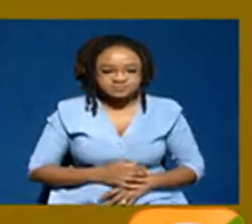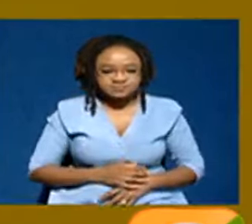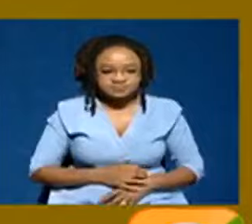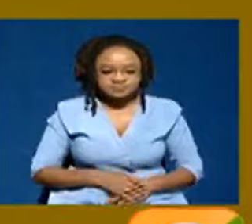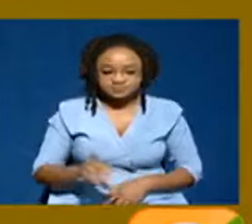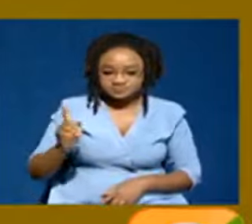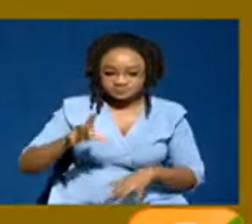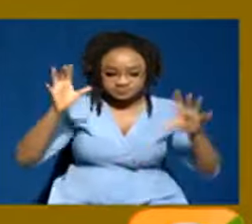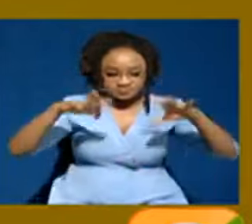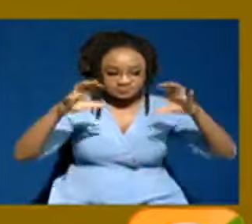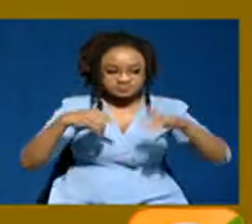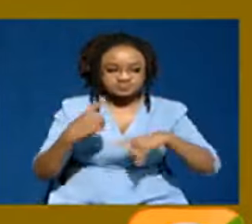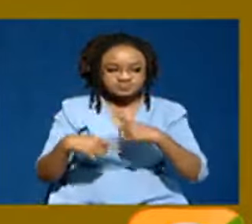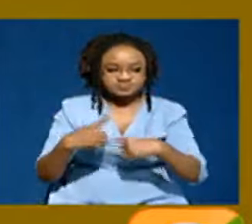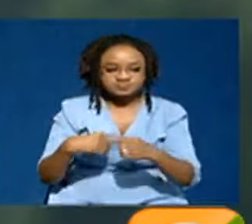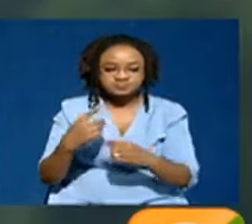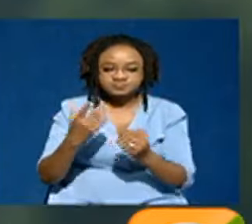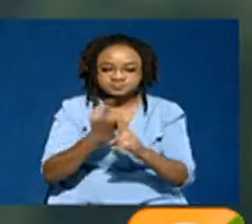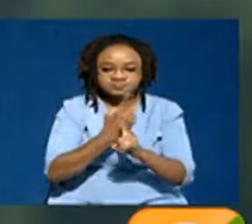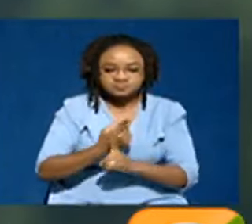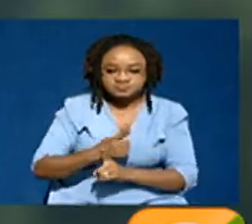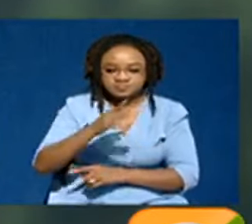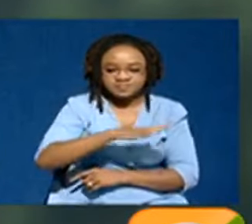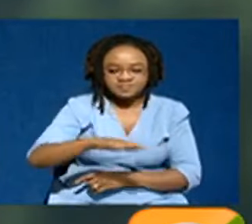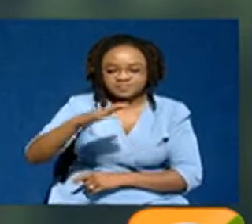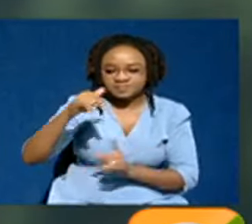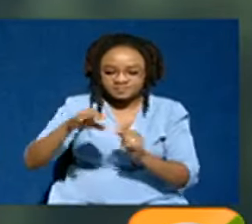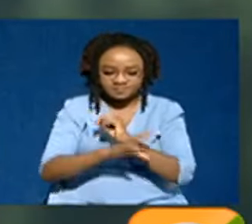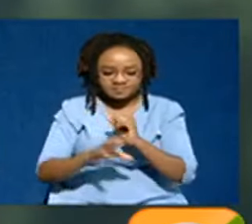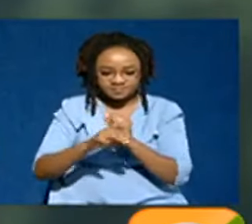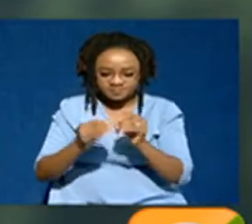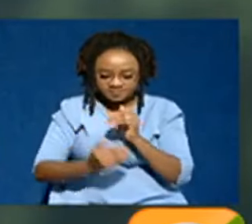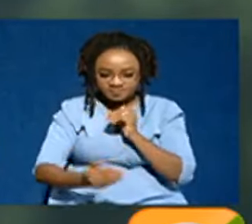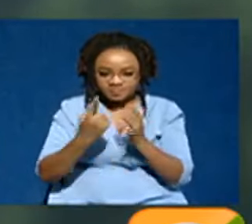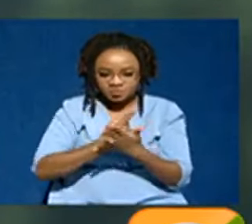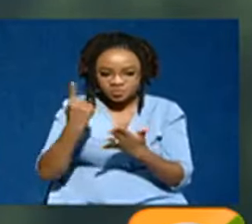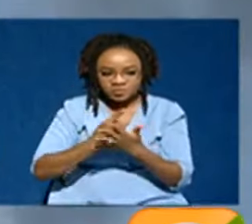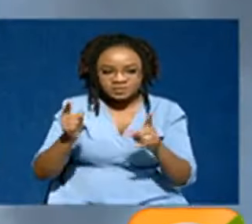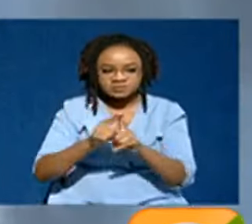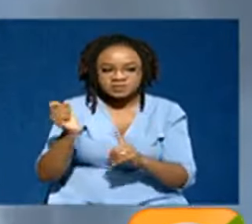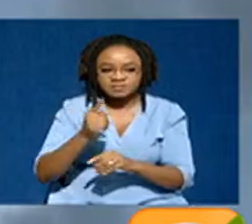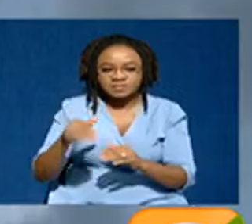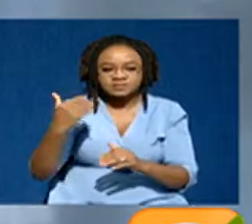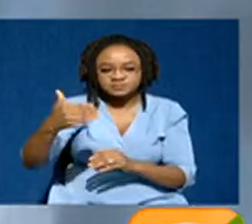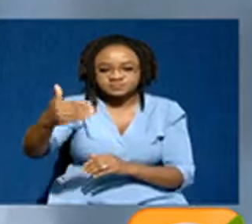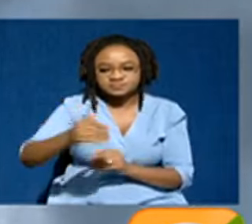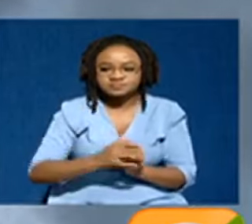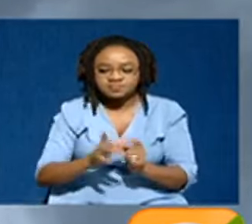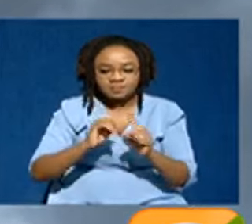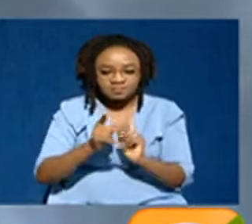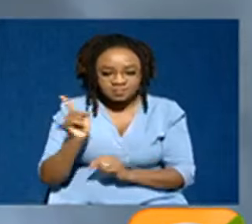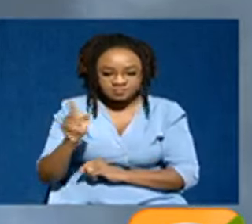Mvua hizi zikitarajiwa kuendelea sehemu mbalimbali nchini katika majuma machache na hata miezi ijayo. Hata hivyo, idara